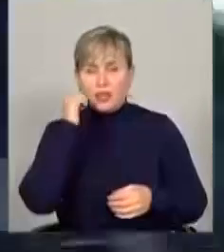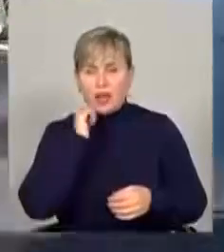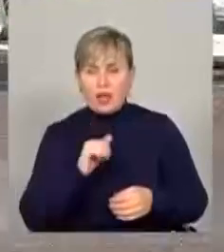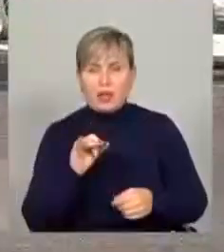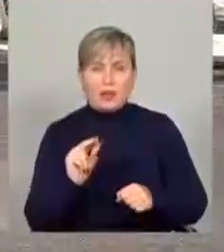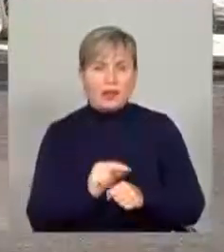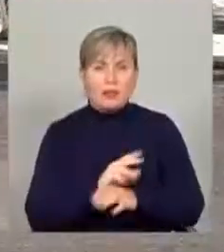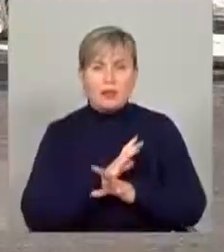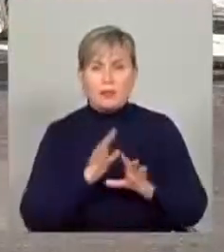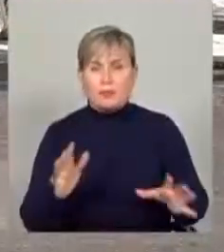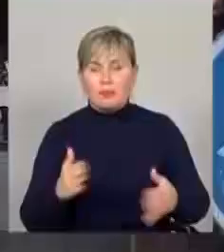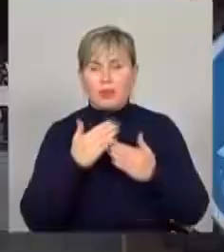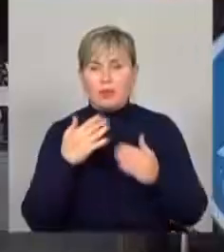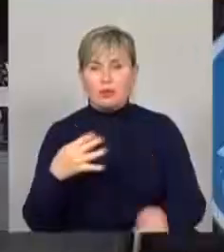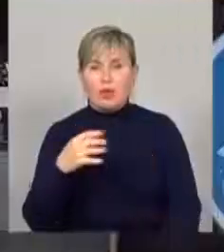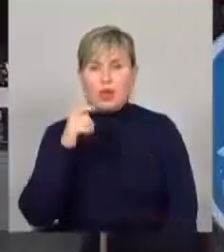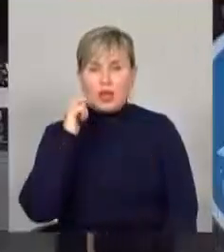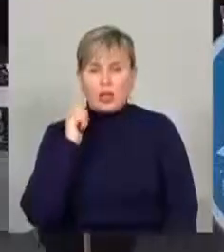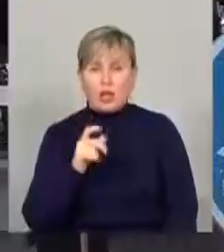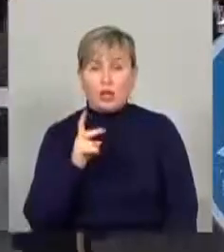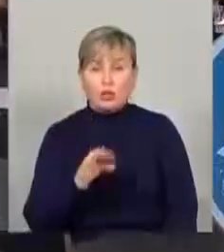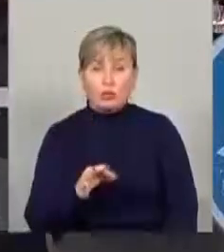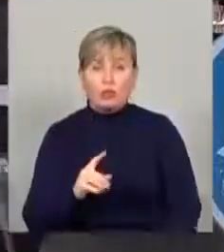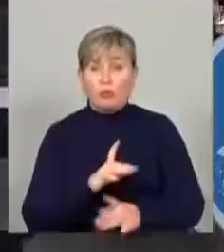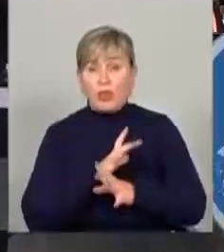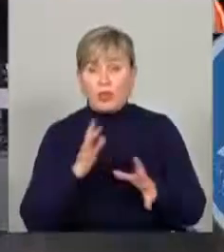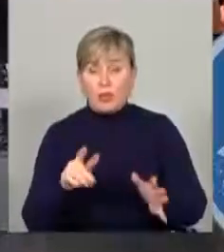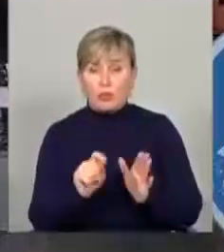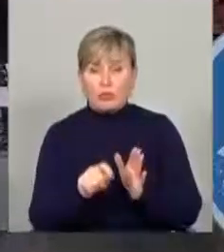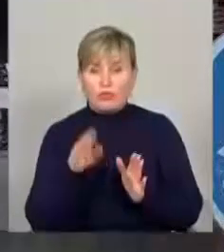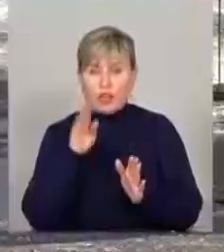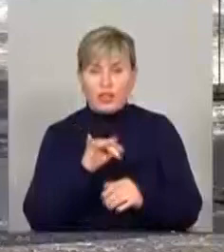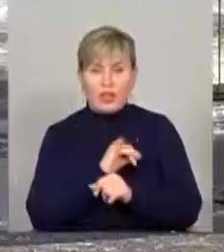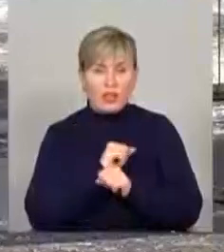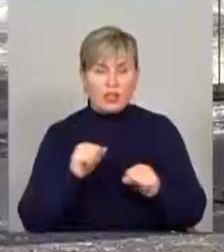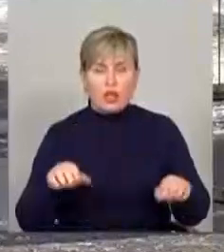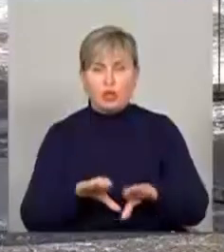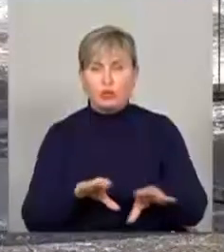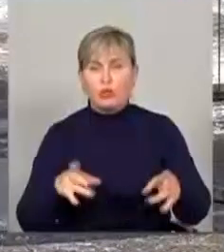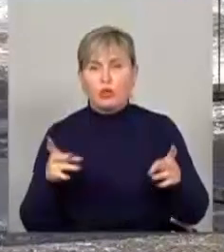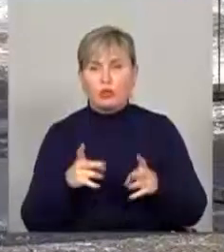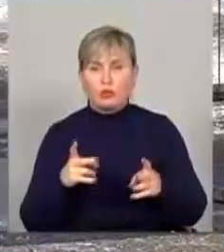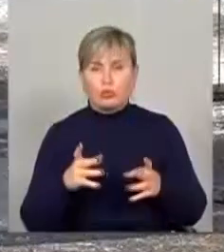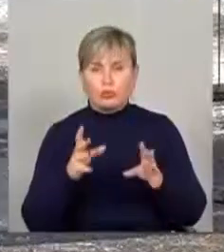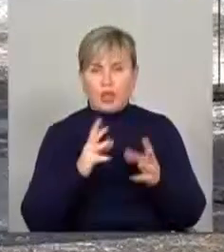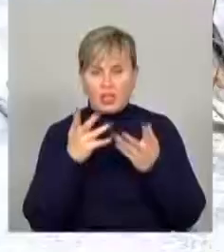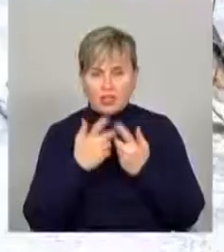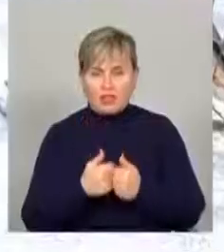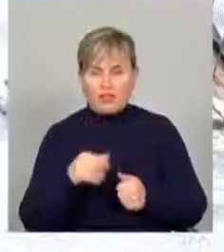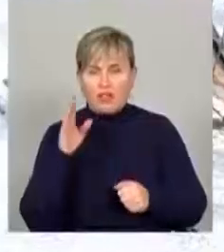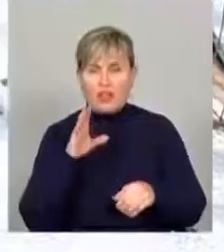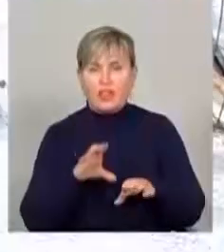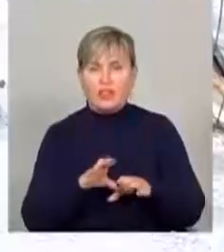не ремонтировались последние 40 лет. Ну а во избежание утечек и порывов труб нужно оцифровать всю систему